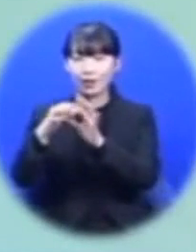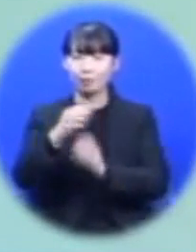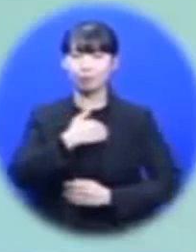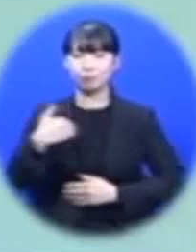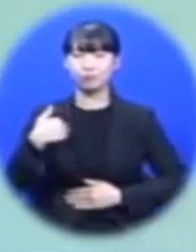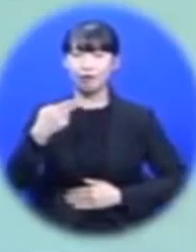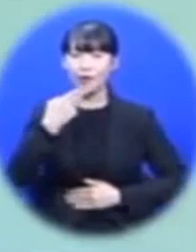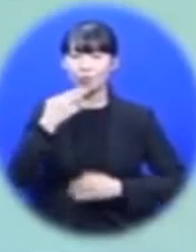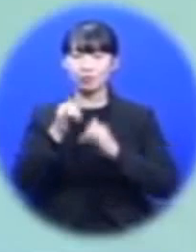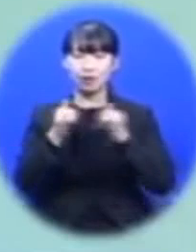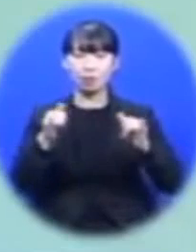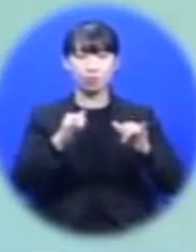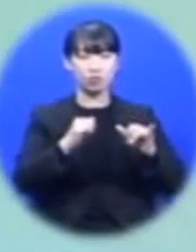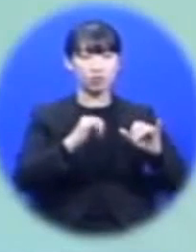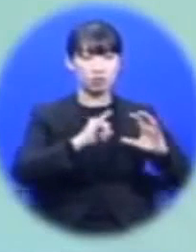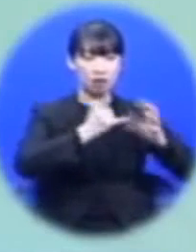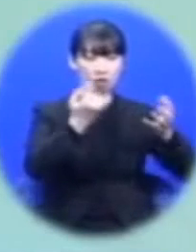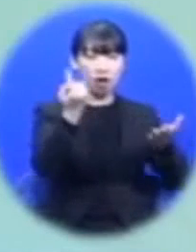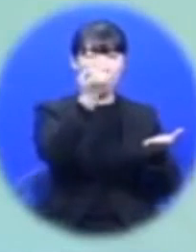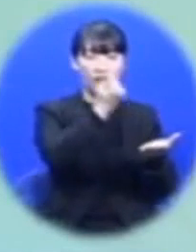있겠으며 승리가